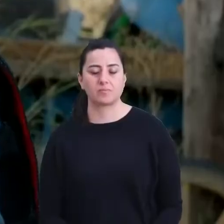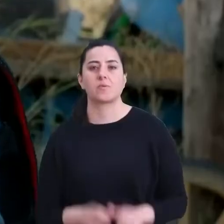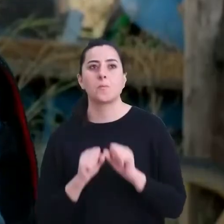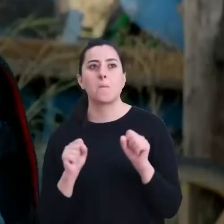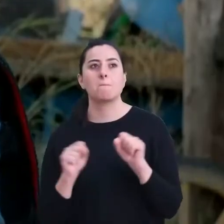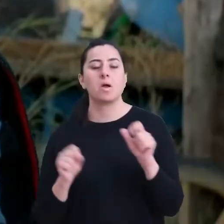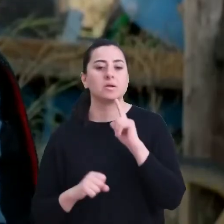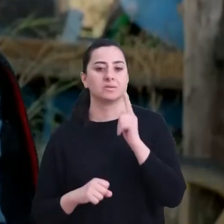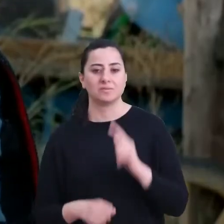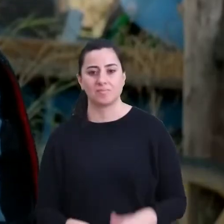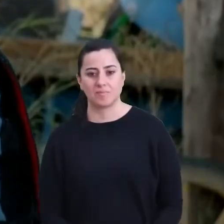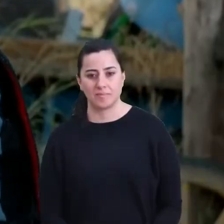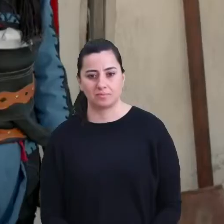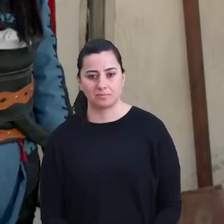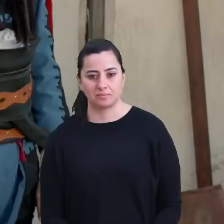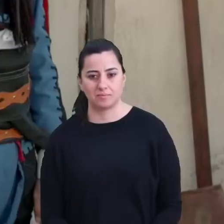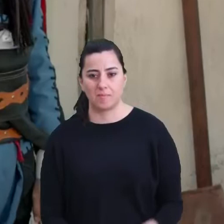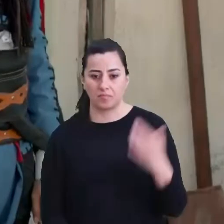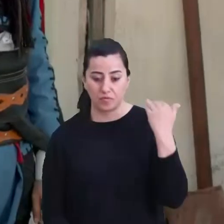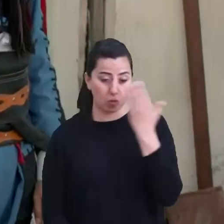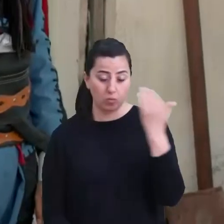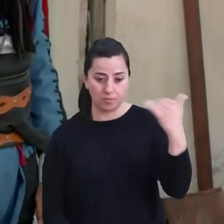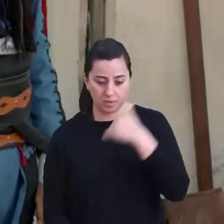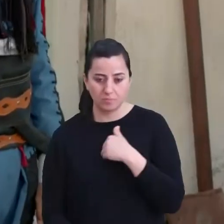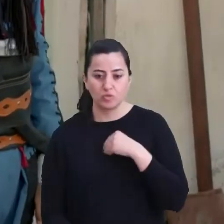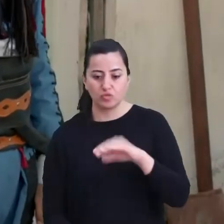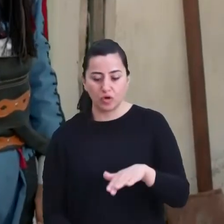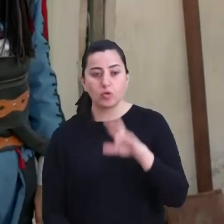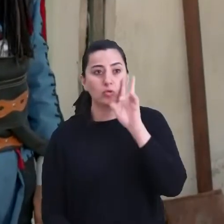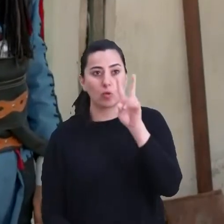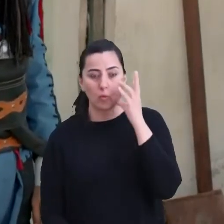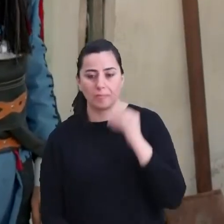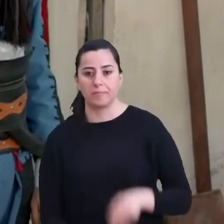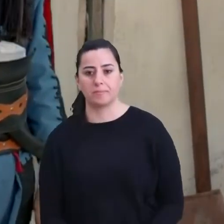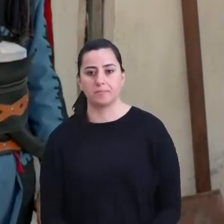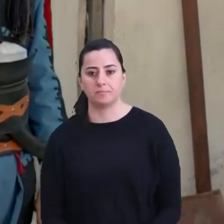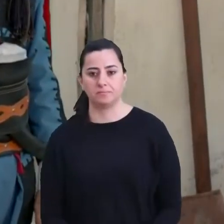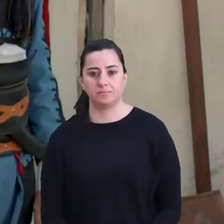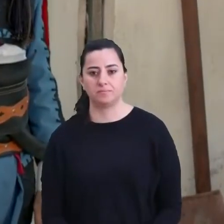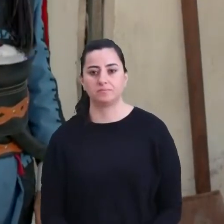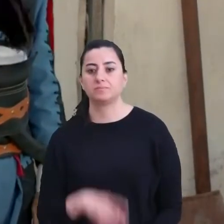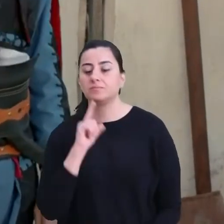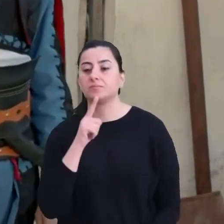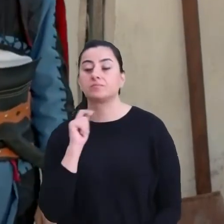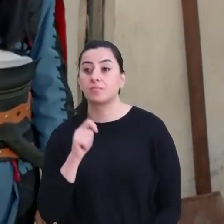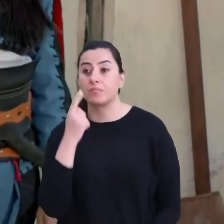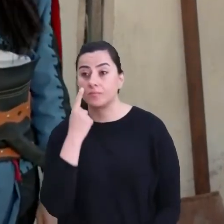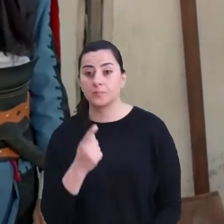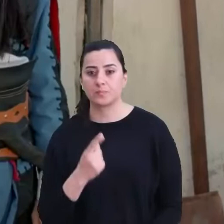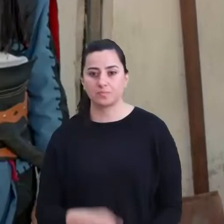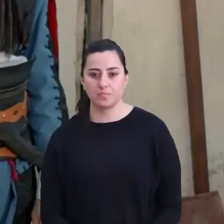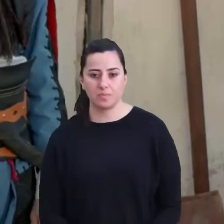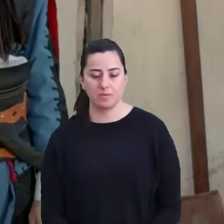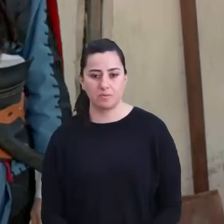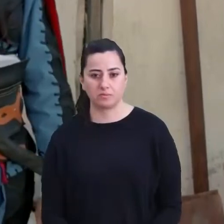Hat. Bizim okula geldiler de ben ufakken gösteriden önce böyle ses patlattılar. Oyun o